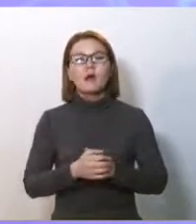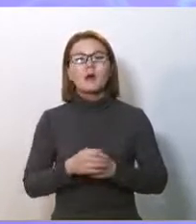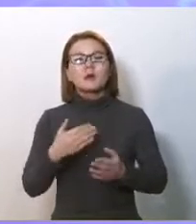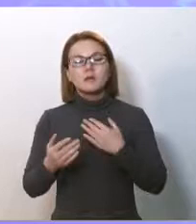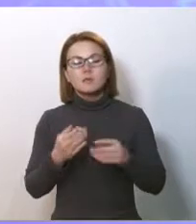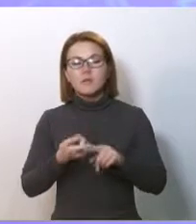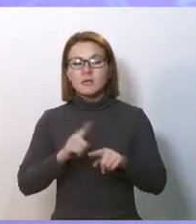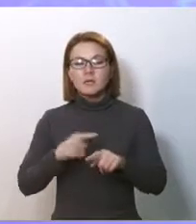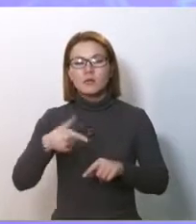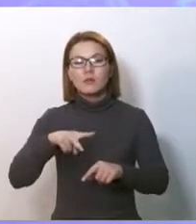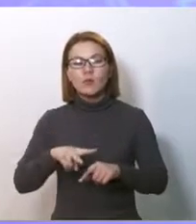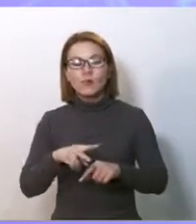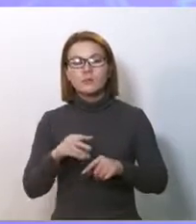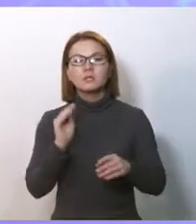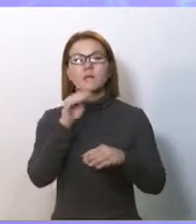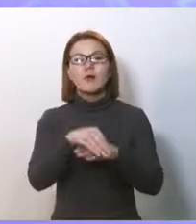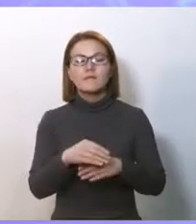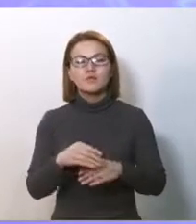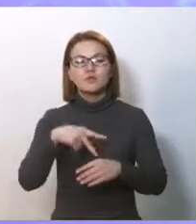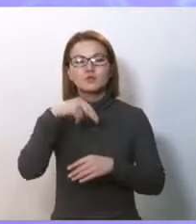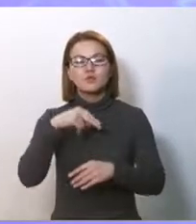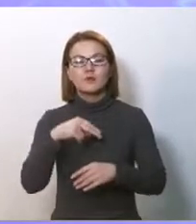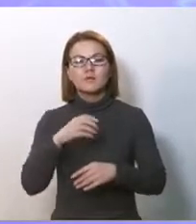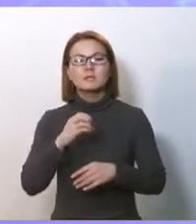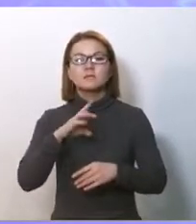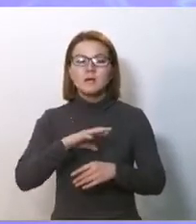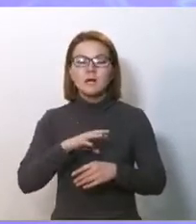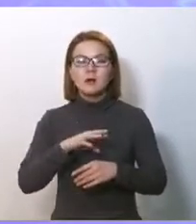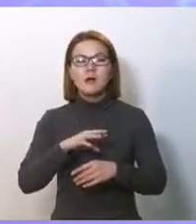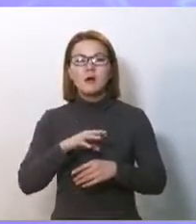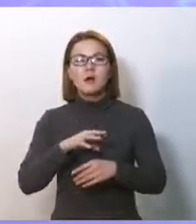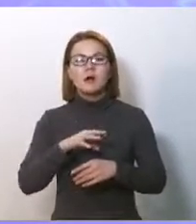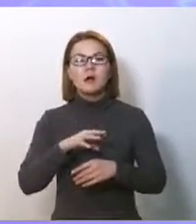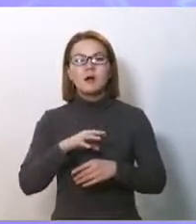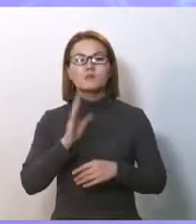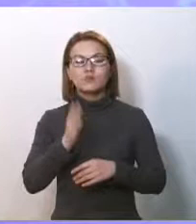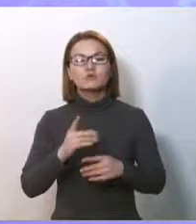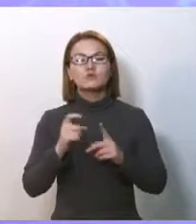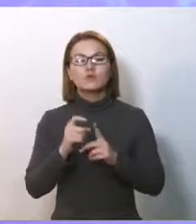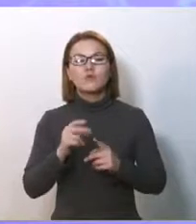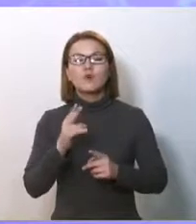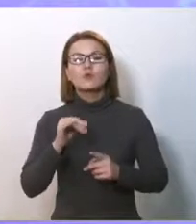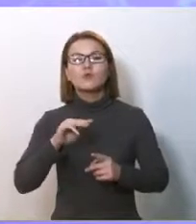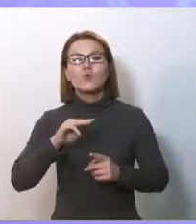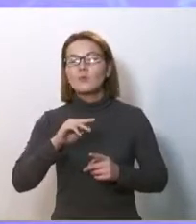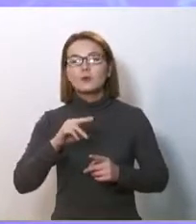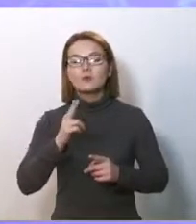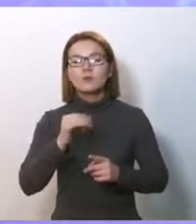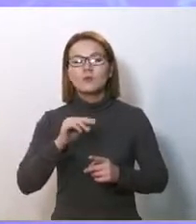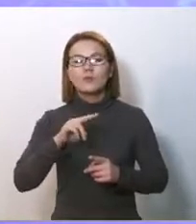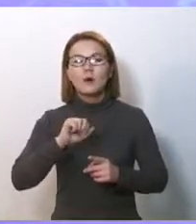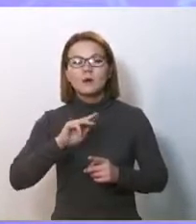Если к этому глаголу добавим суффикс «ся», у нас получится слово «купаться»